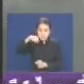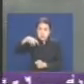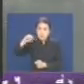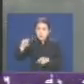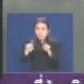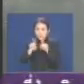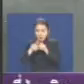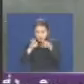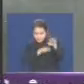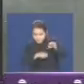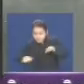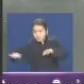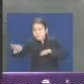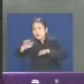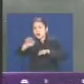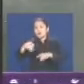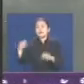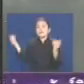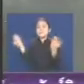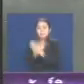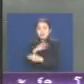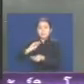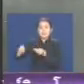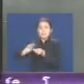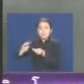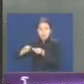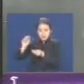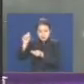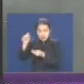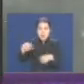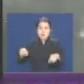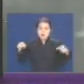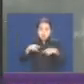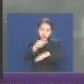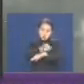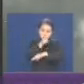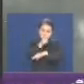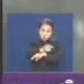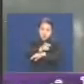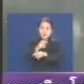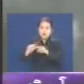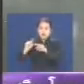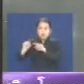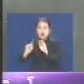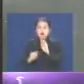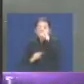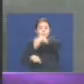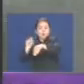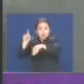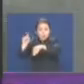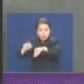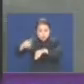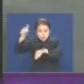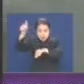งไปใช้เส้นทางที่จังหวัดฉะเชิงเทราสามารถใช้ถนนรามคำแหงเชื่อมถนนล่มเกล้าถนนมอเตอร์เวย์ถนนบางนาตราดทางยก